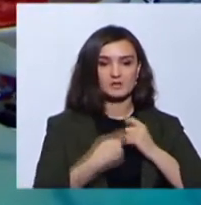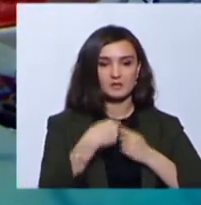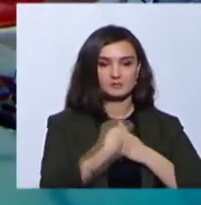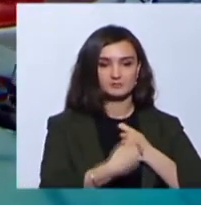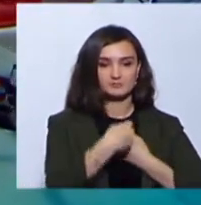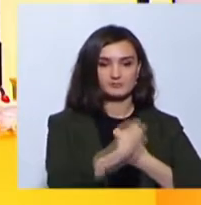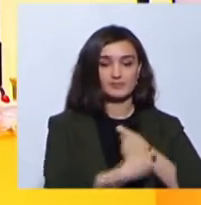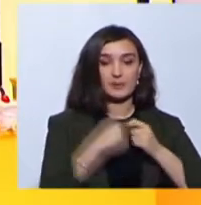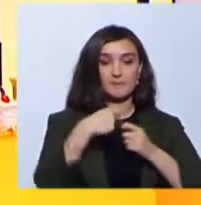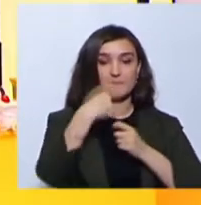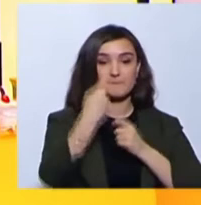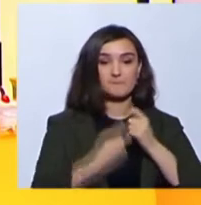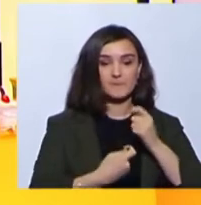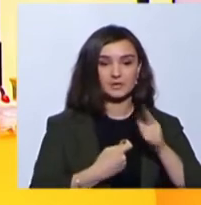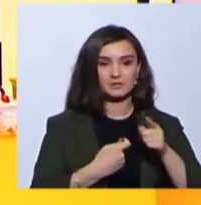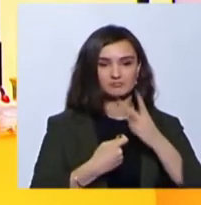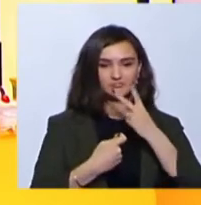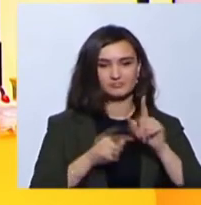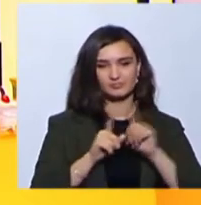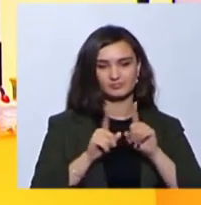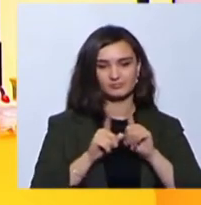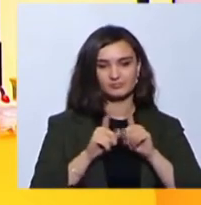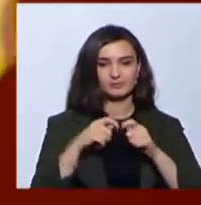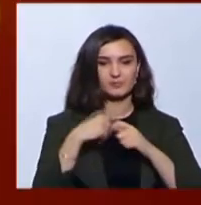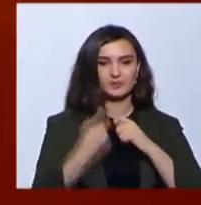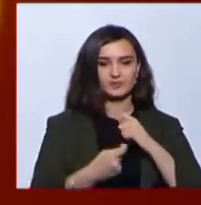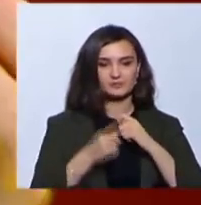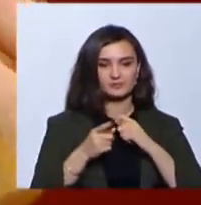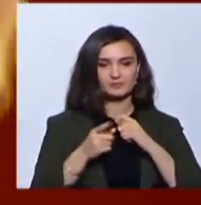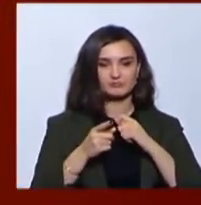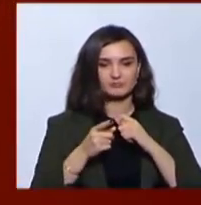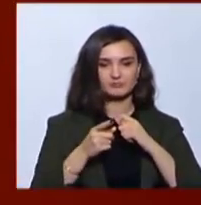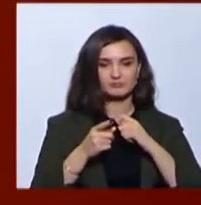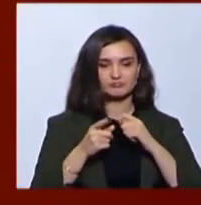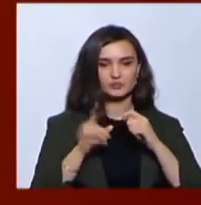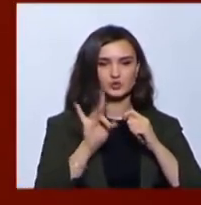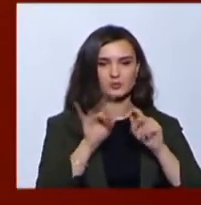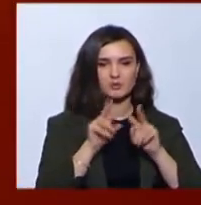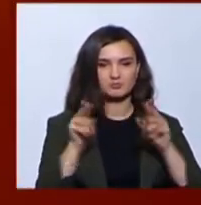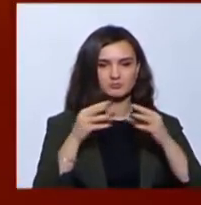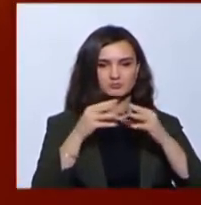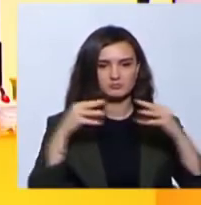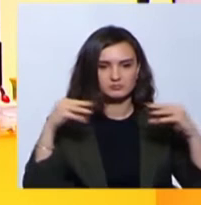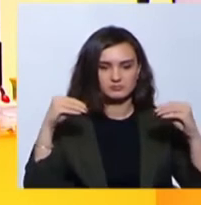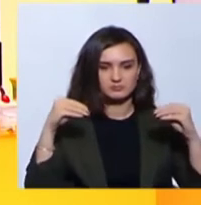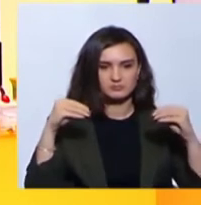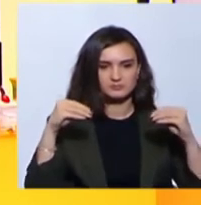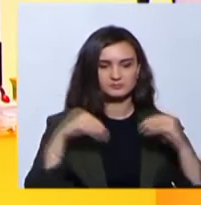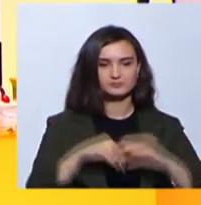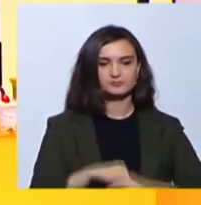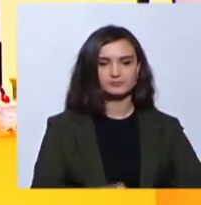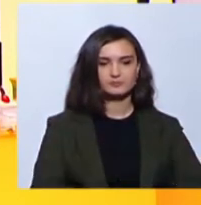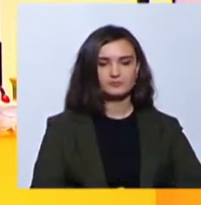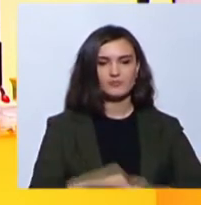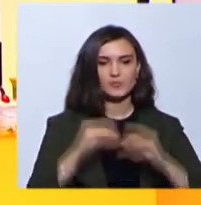დაკავშირებით. აი ბანანი რომელიც ერთი შეხედვით შეიძლება იყოს თანაბარი ზომის პრაქტიკულად ერთი და